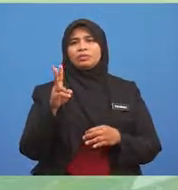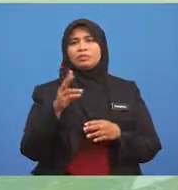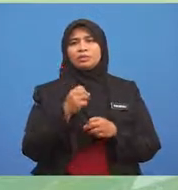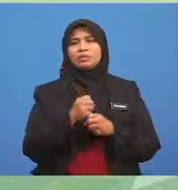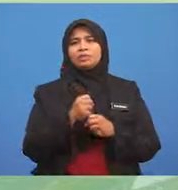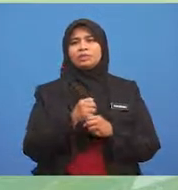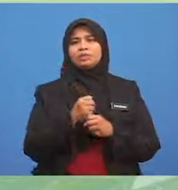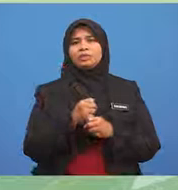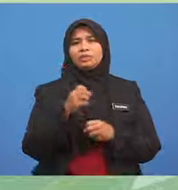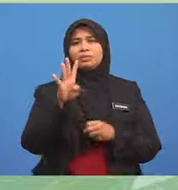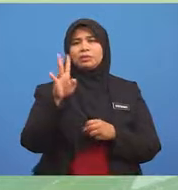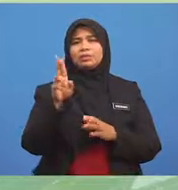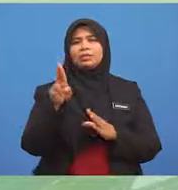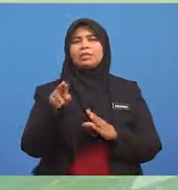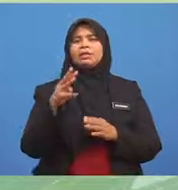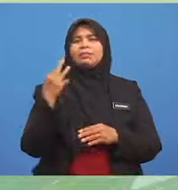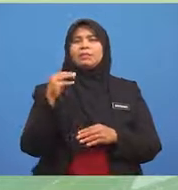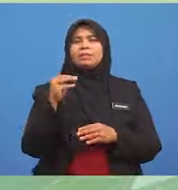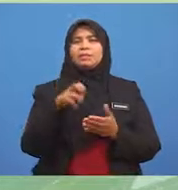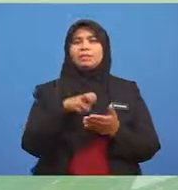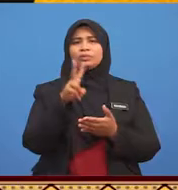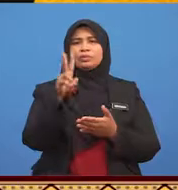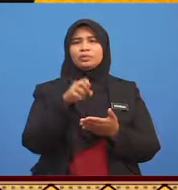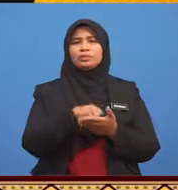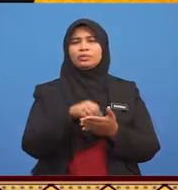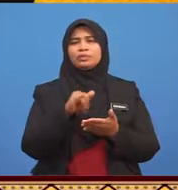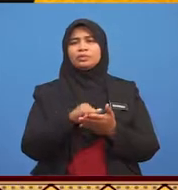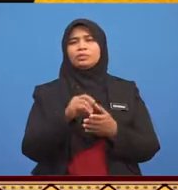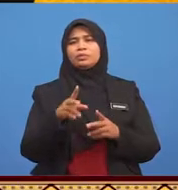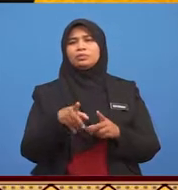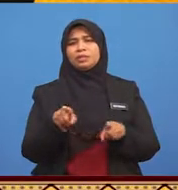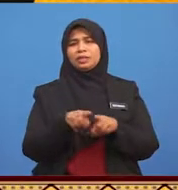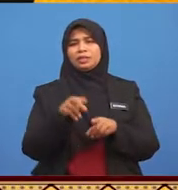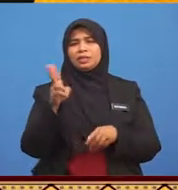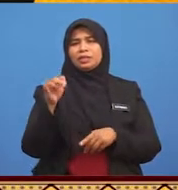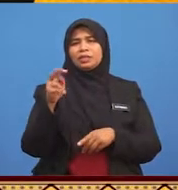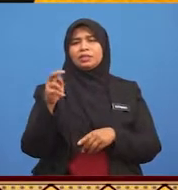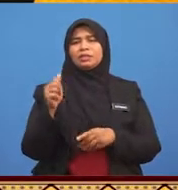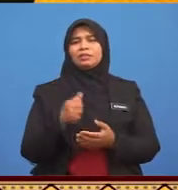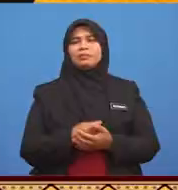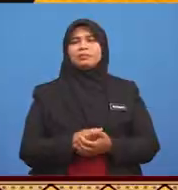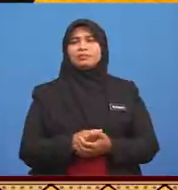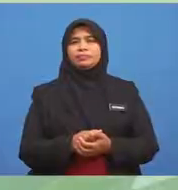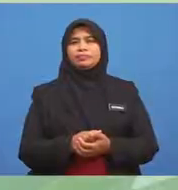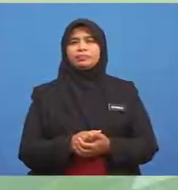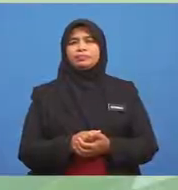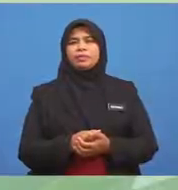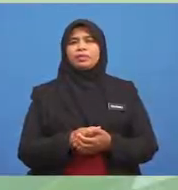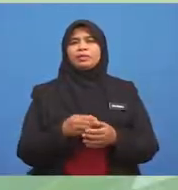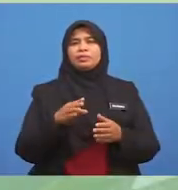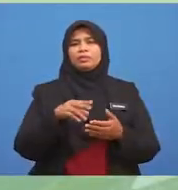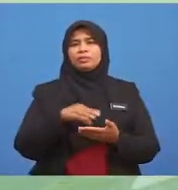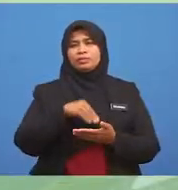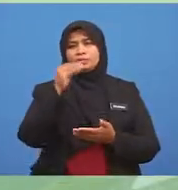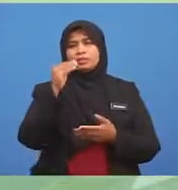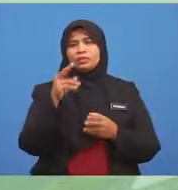sebagai penghinaan kepada syaitan. Setelah memahami maksud hadis tadi, tuntutan hukum